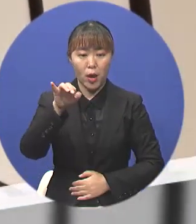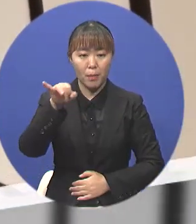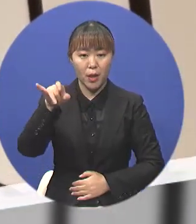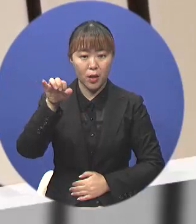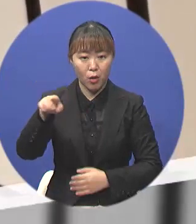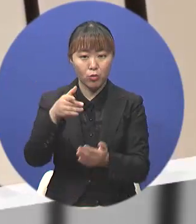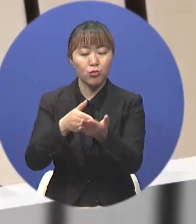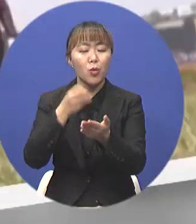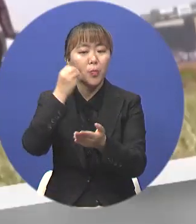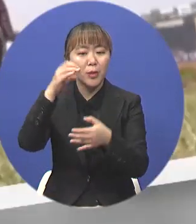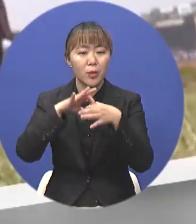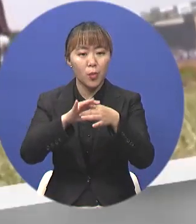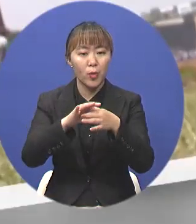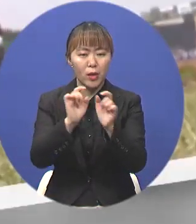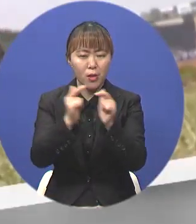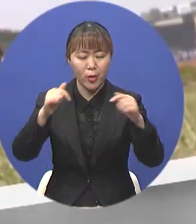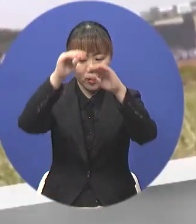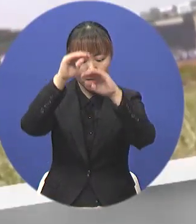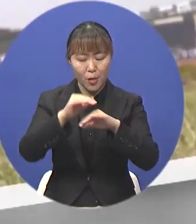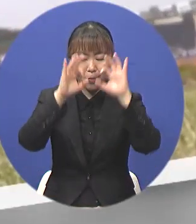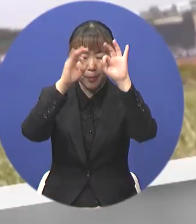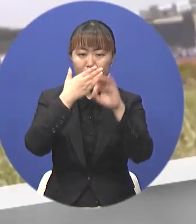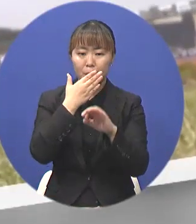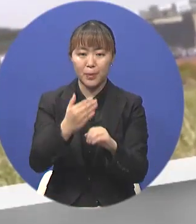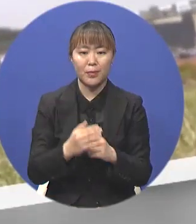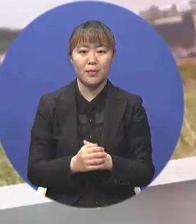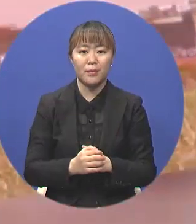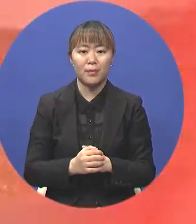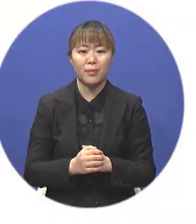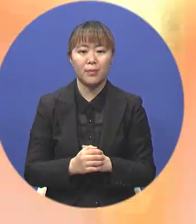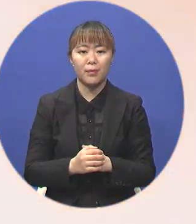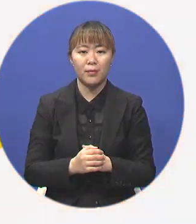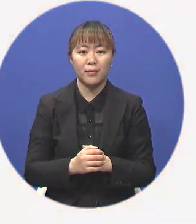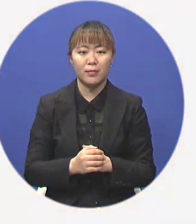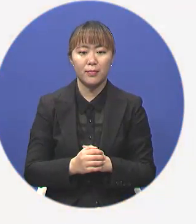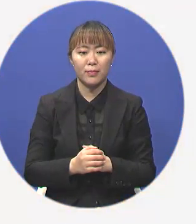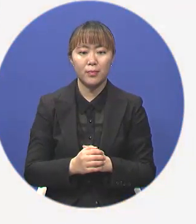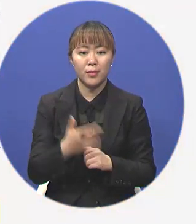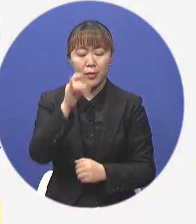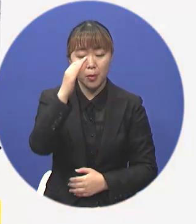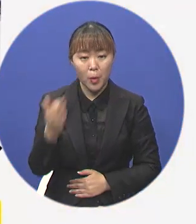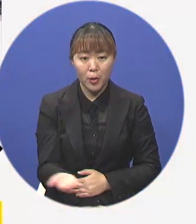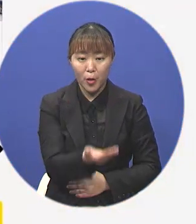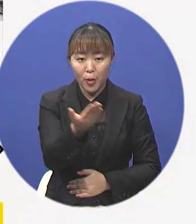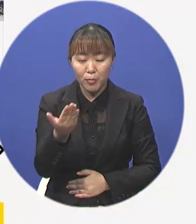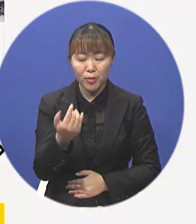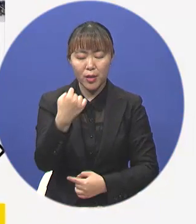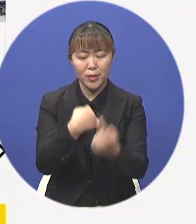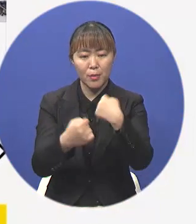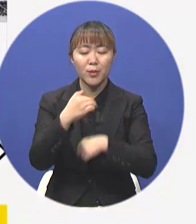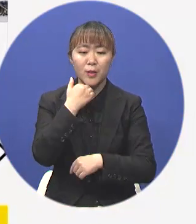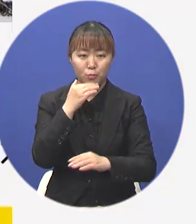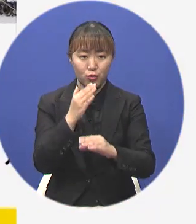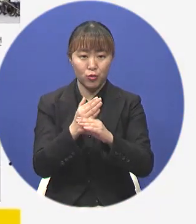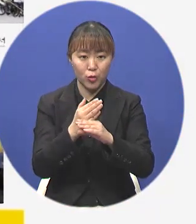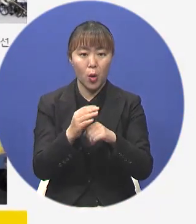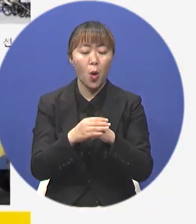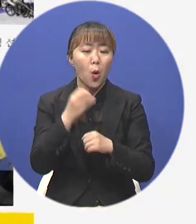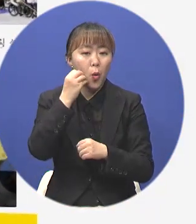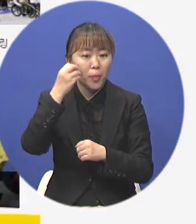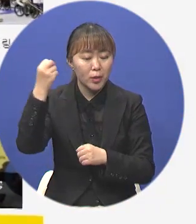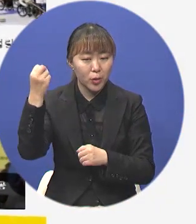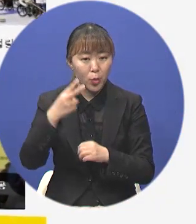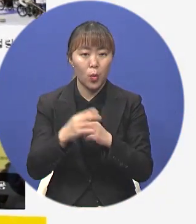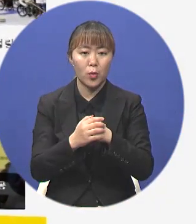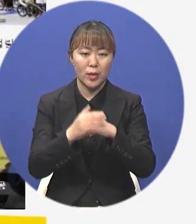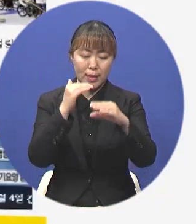뉴스 홈페이지를 통해 보다 다양한 소식을 접할 수 있습니다. 시청자 여러분의 제보를 기다립니다. 웰페어 뉴스